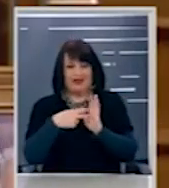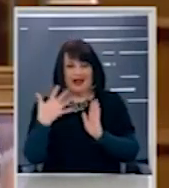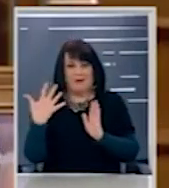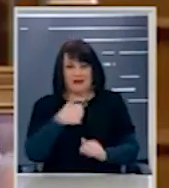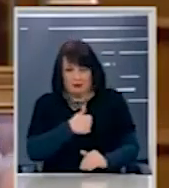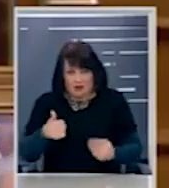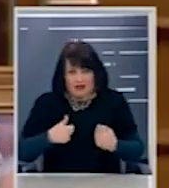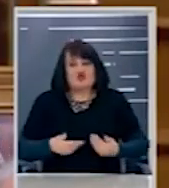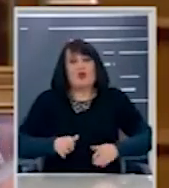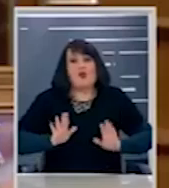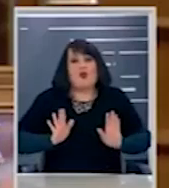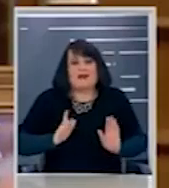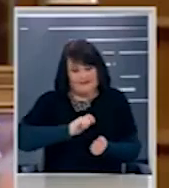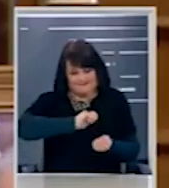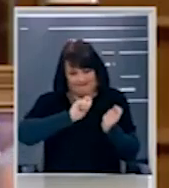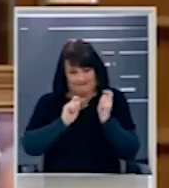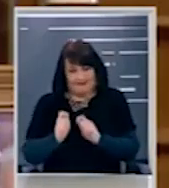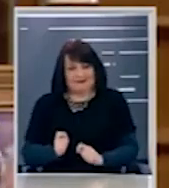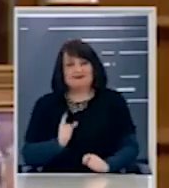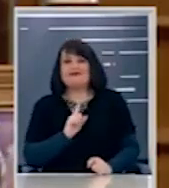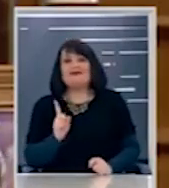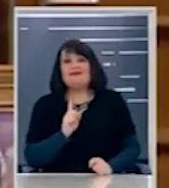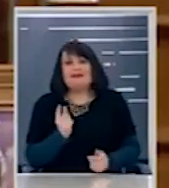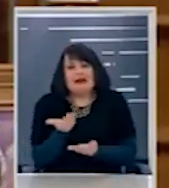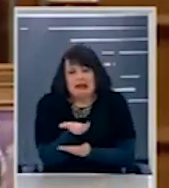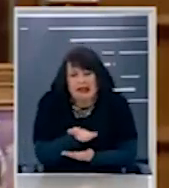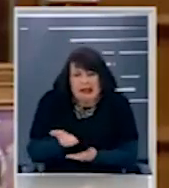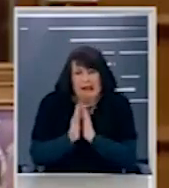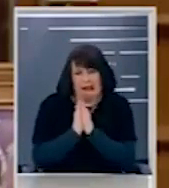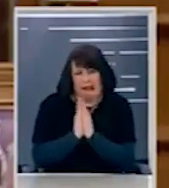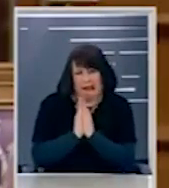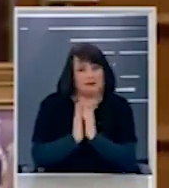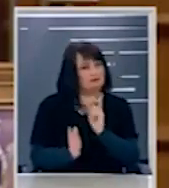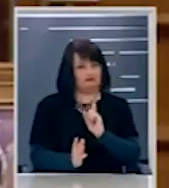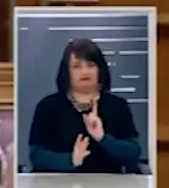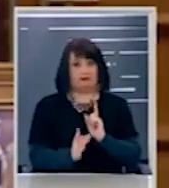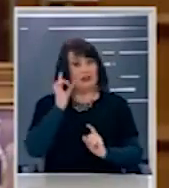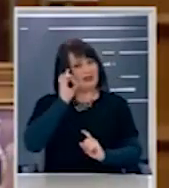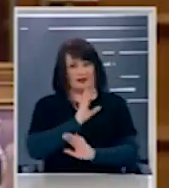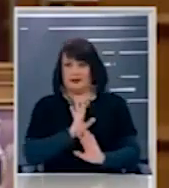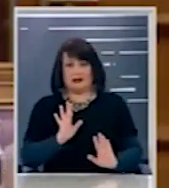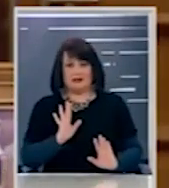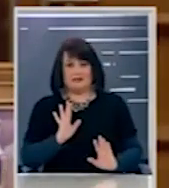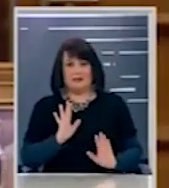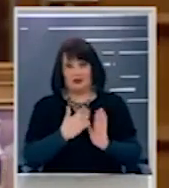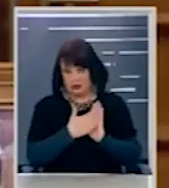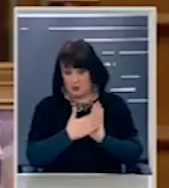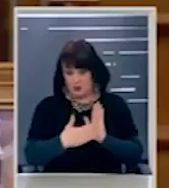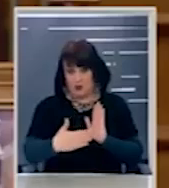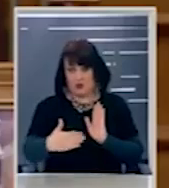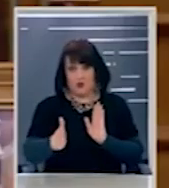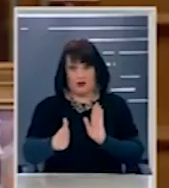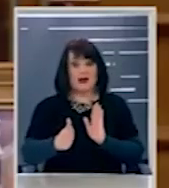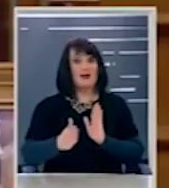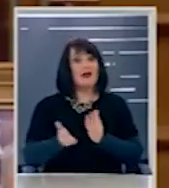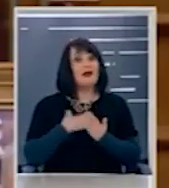μόνη, ότι η χώρα δεν είναι πια ηκέτης. Δεν κατάλαβαν ότι σε αυτό το μεσοδιάστημα επισκέφτηκαν στη